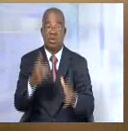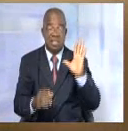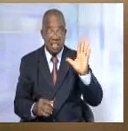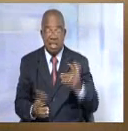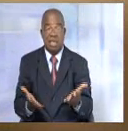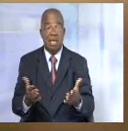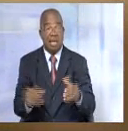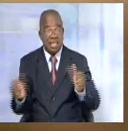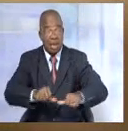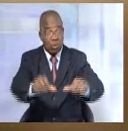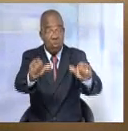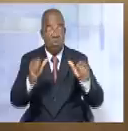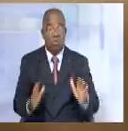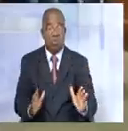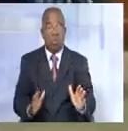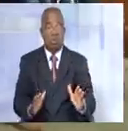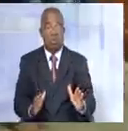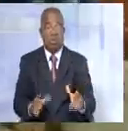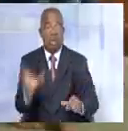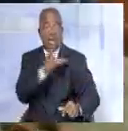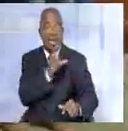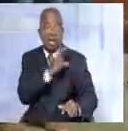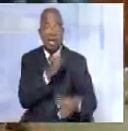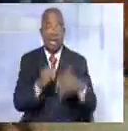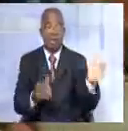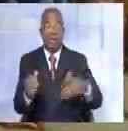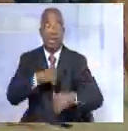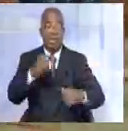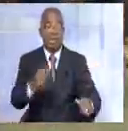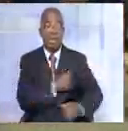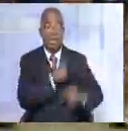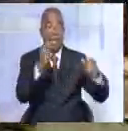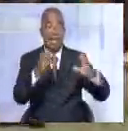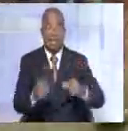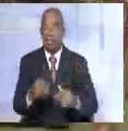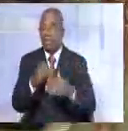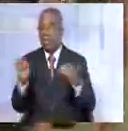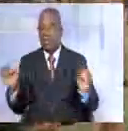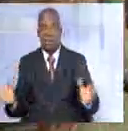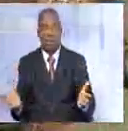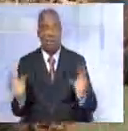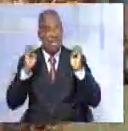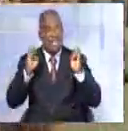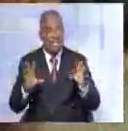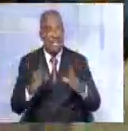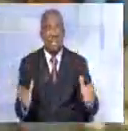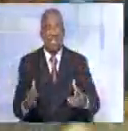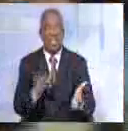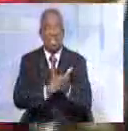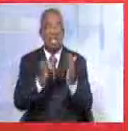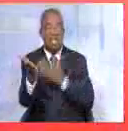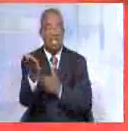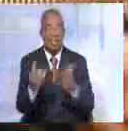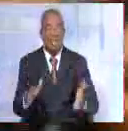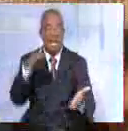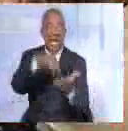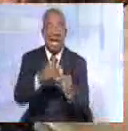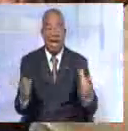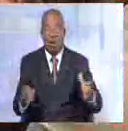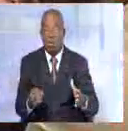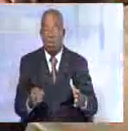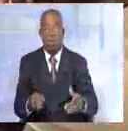et l'assaut lancé hier par la police et l'armée kenyane n'a pas abouti. Mais depuis ce matin, un autre assaut est lancé dans l'espoir